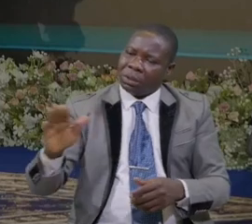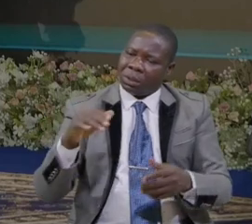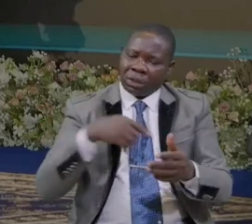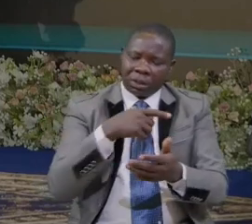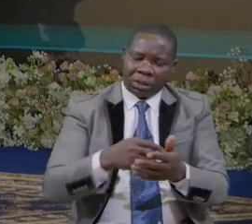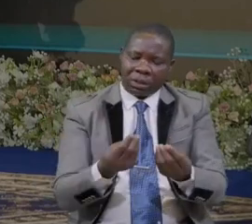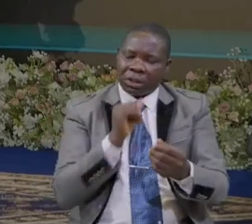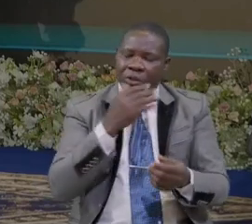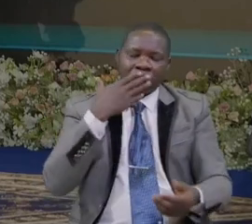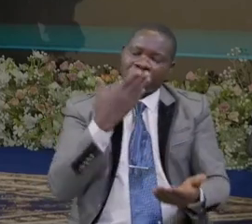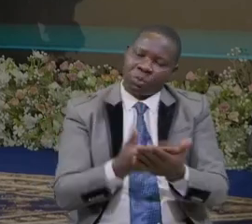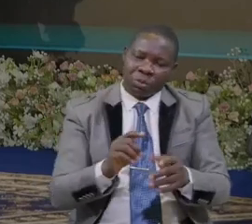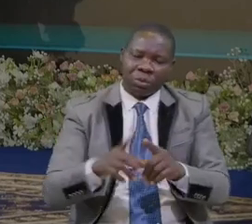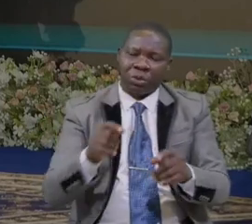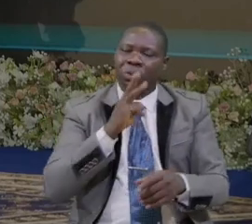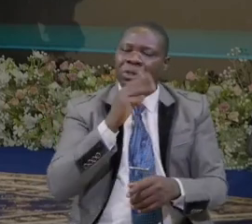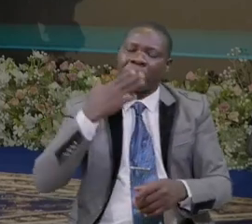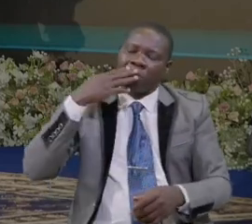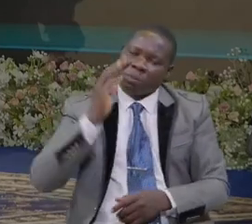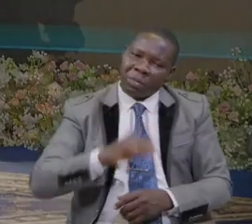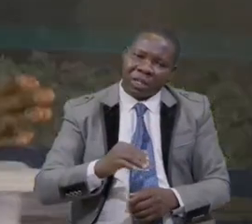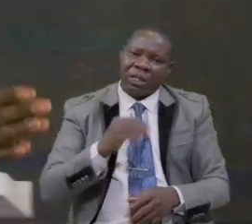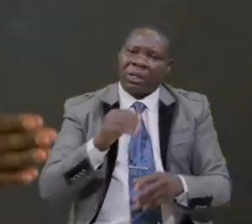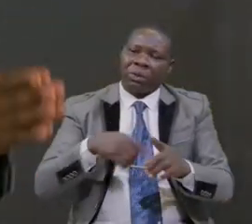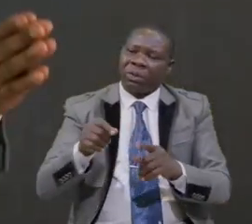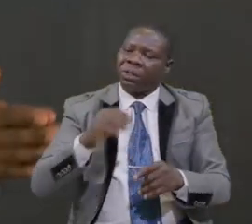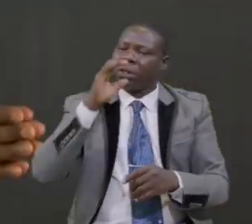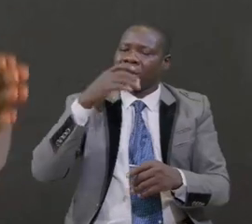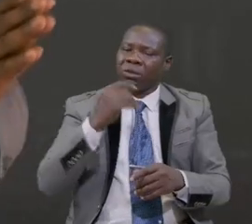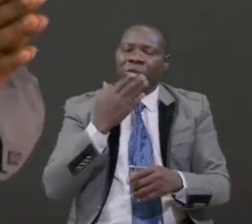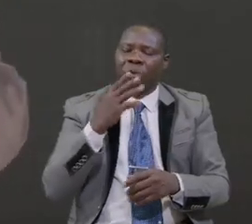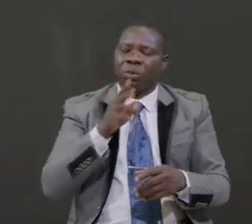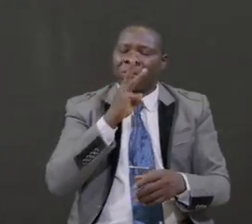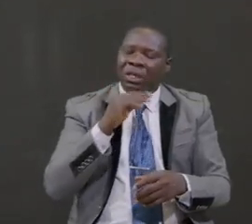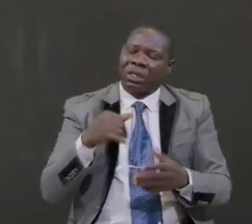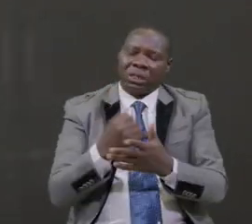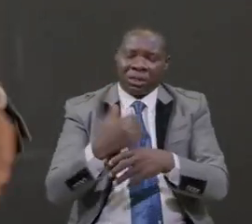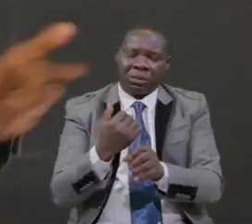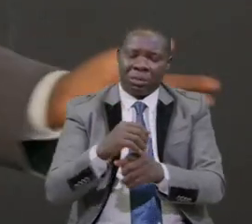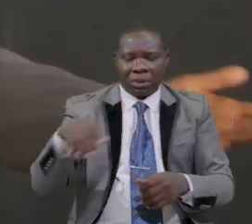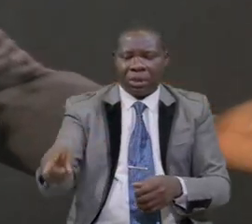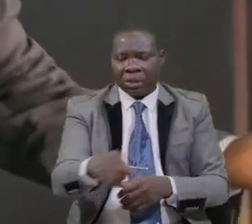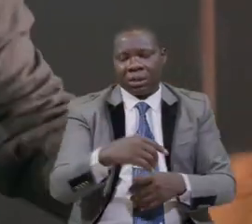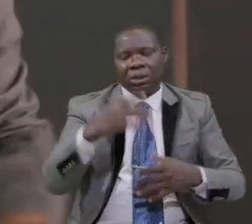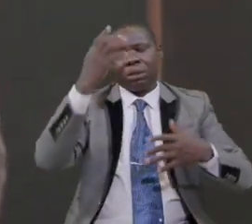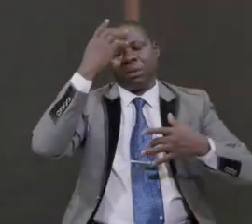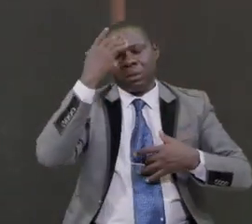sont pas. Quand ils boivent l'eau, ils tombent malades et finalement plusieurs en